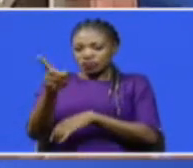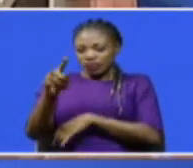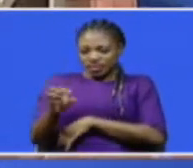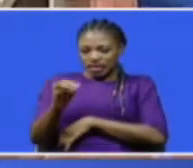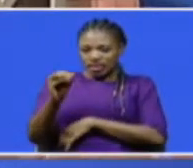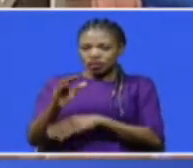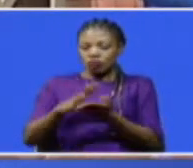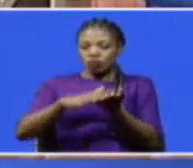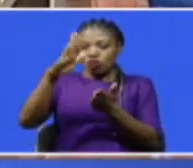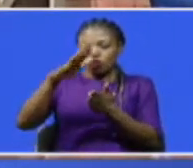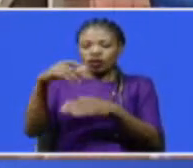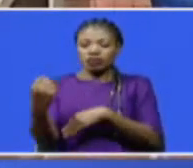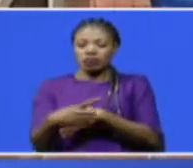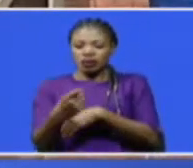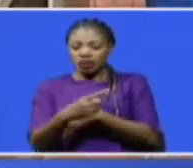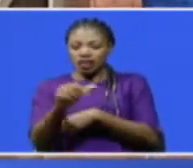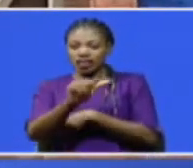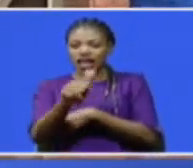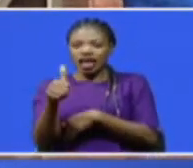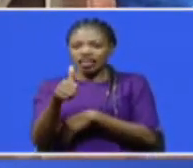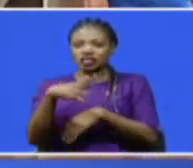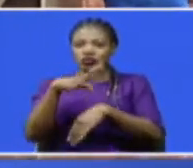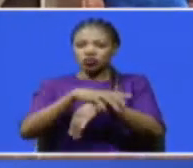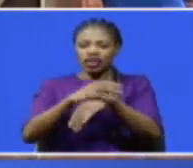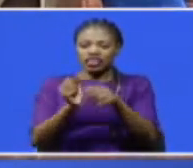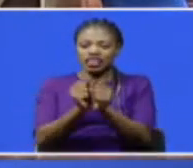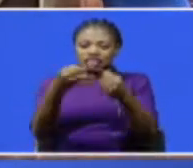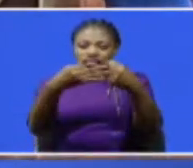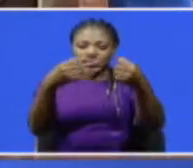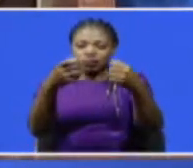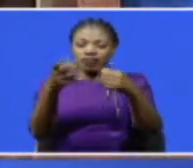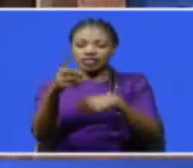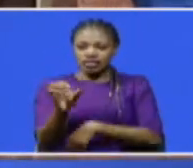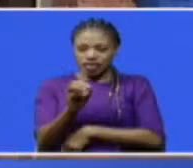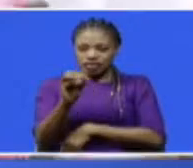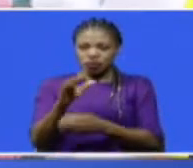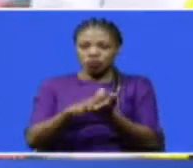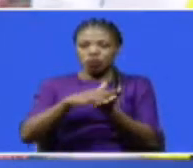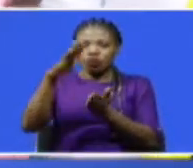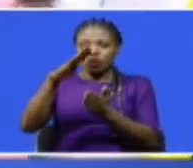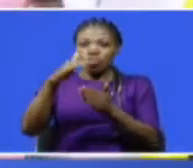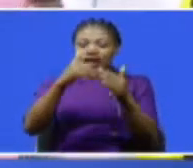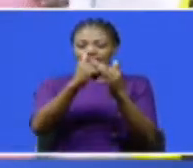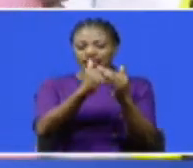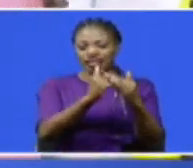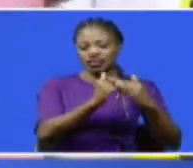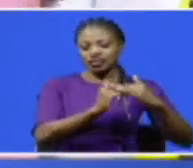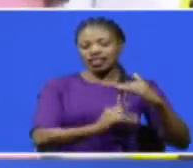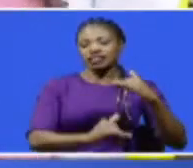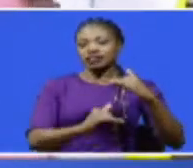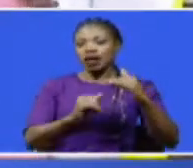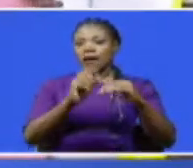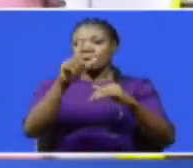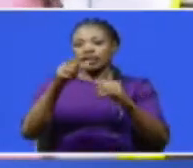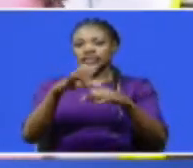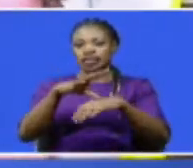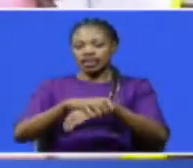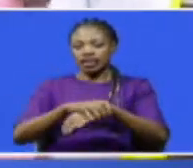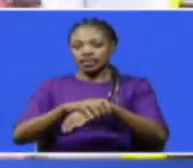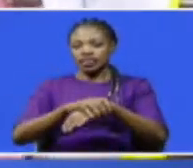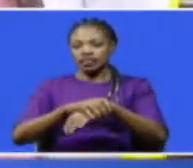mishahara yao, huku wengine wakipata 18% zaidi, naye yule mfanyakazi wa chini zaidi akilipwa